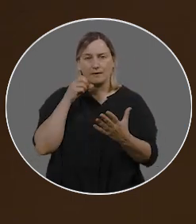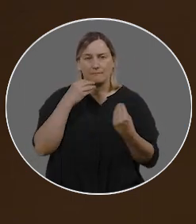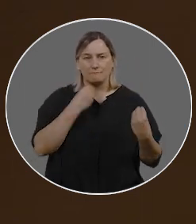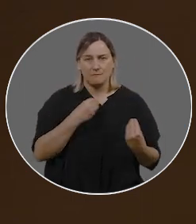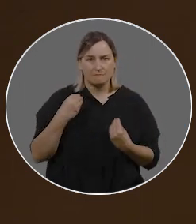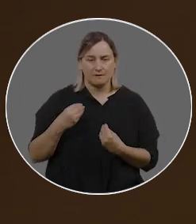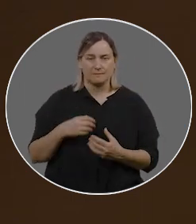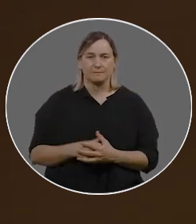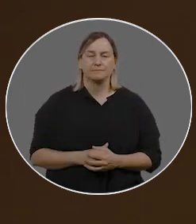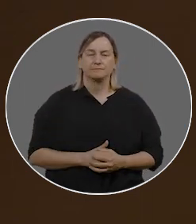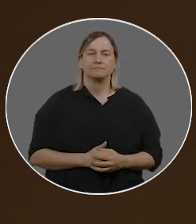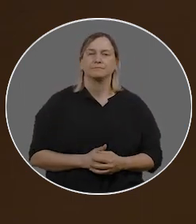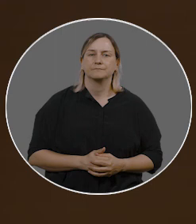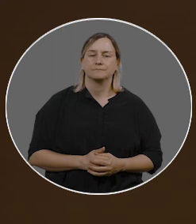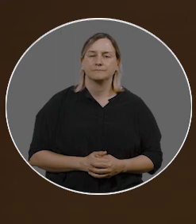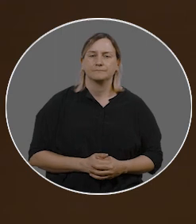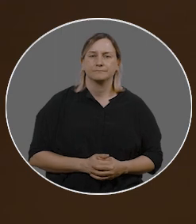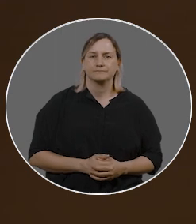que s'hi diu.